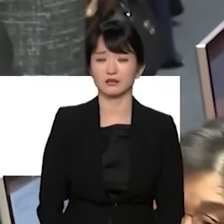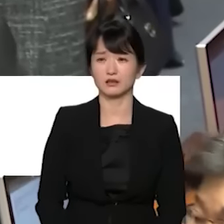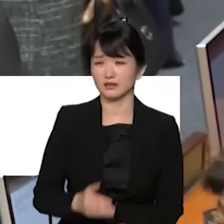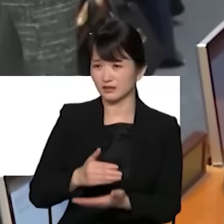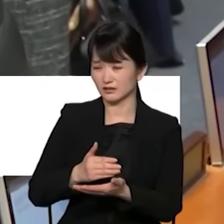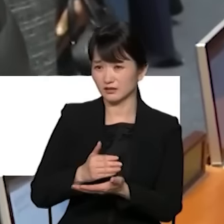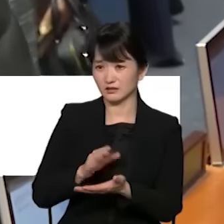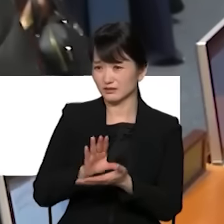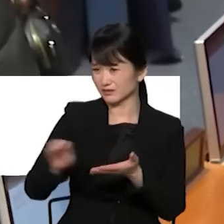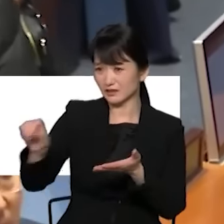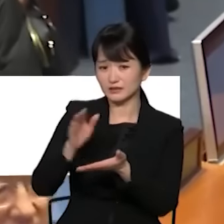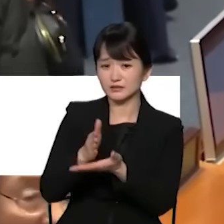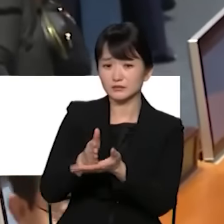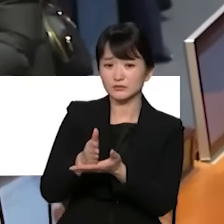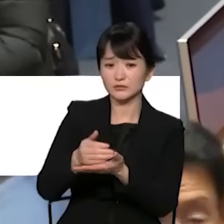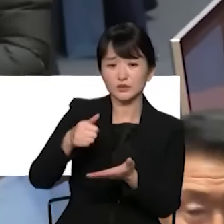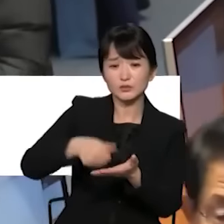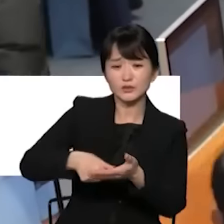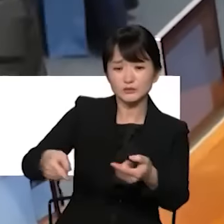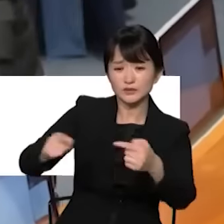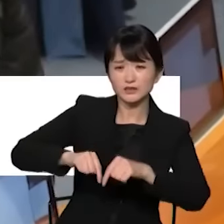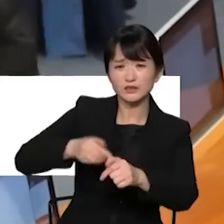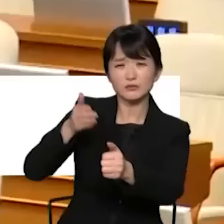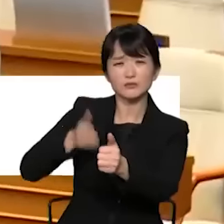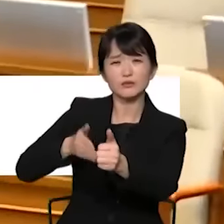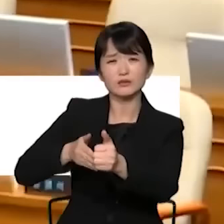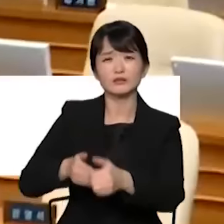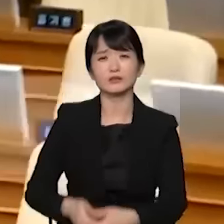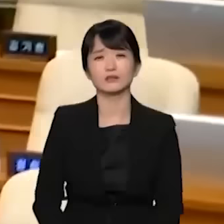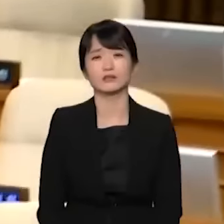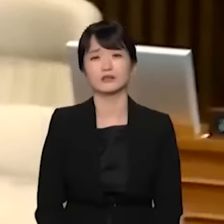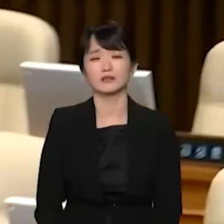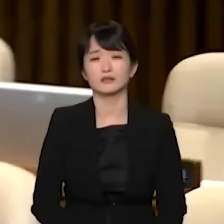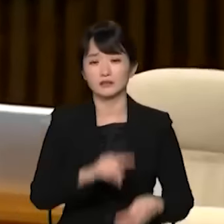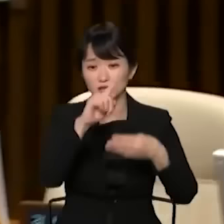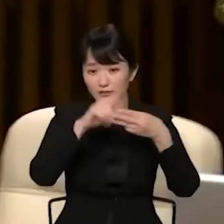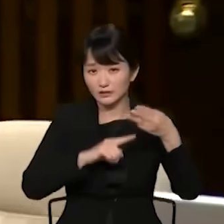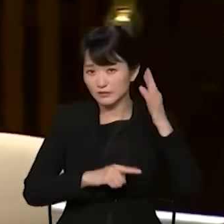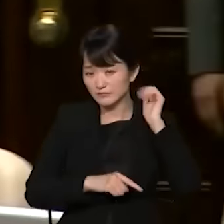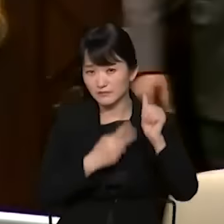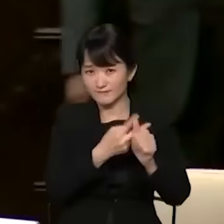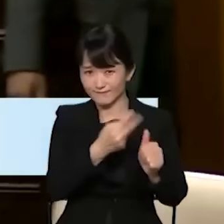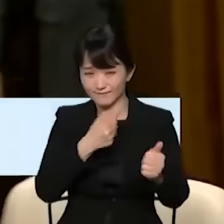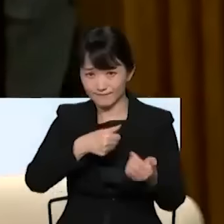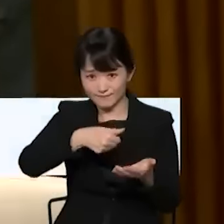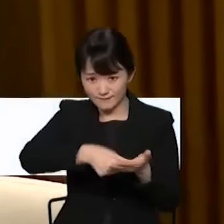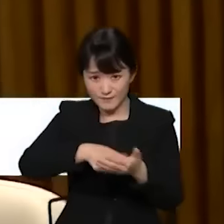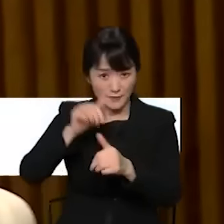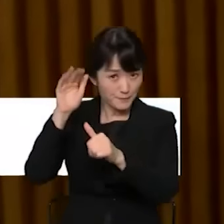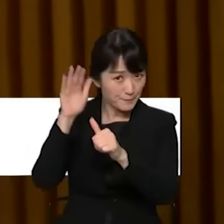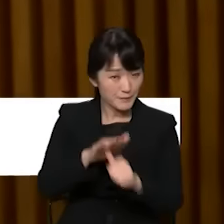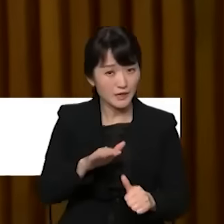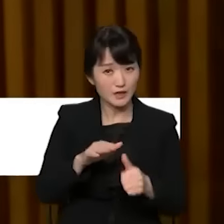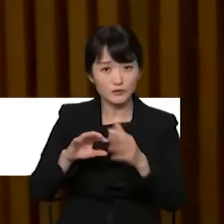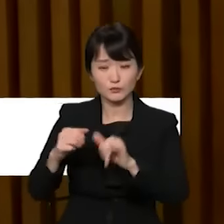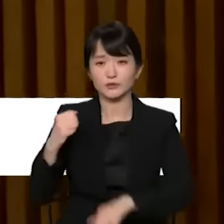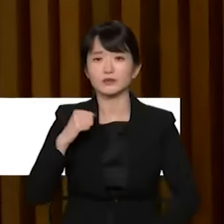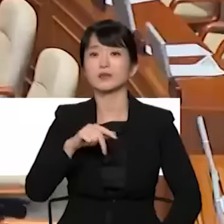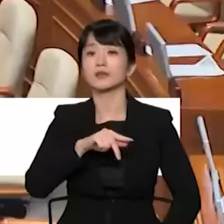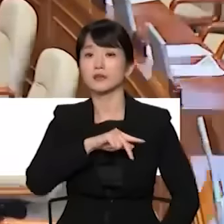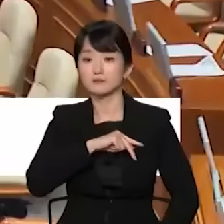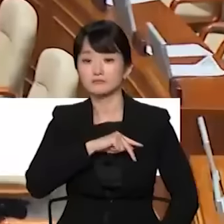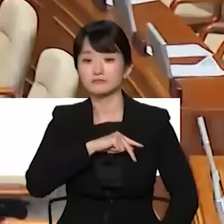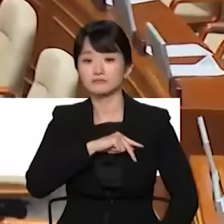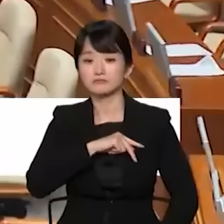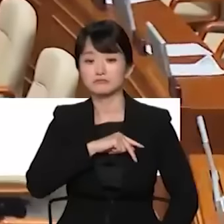나가지 마! 여기를 참석해 주시면서 부탁드리겠습니다. 윤석열 대통령 탄핵 소추안을 부결시키기로 한 국민의힘 의원들은